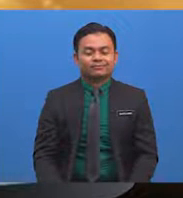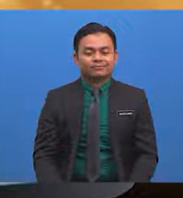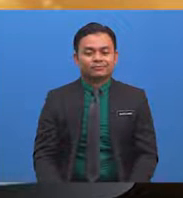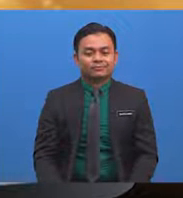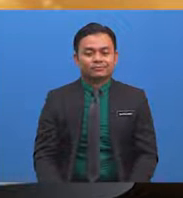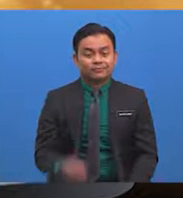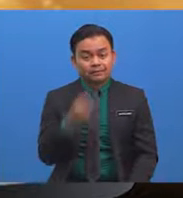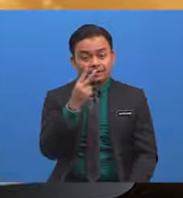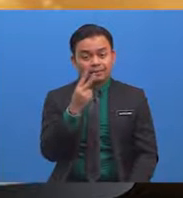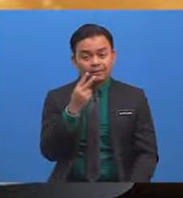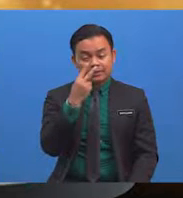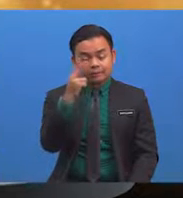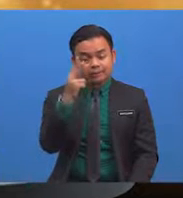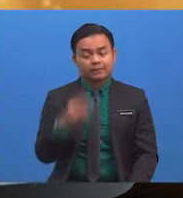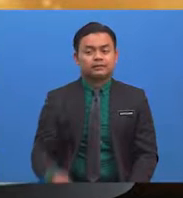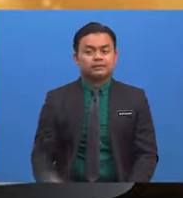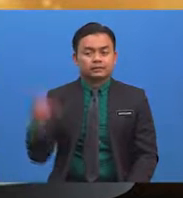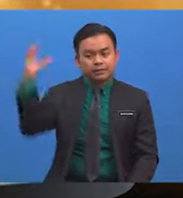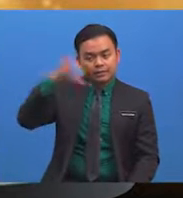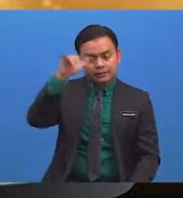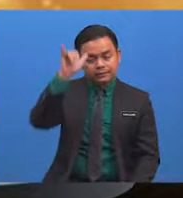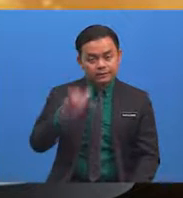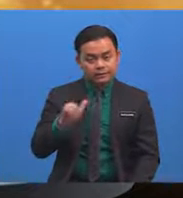Kamu nampak tak cahayanya yang lurus?